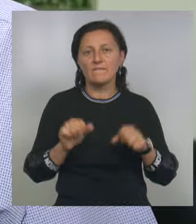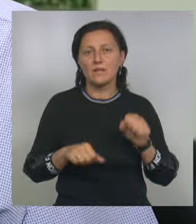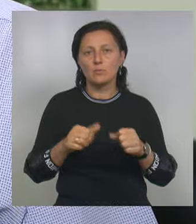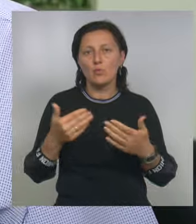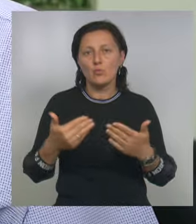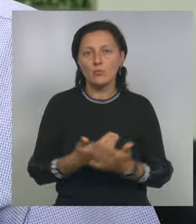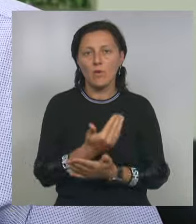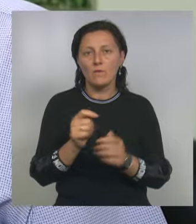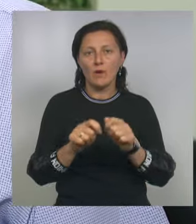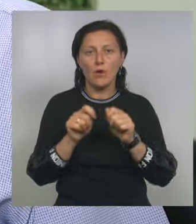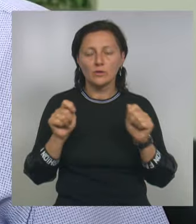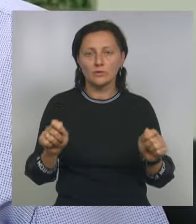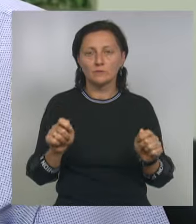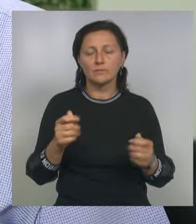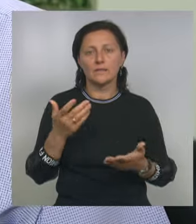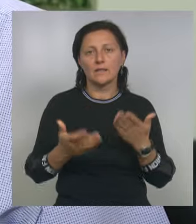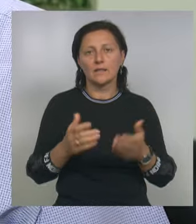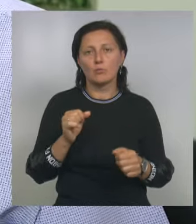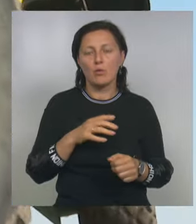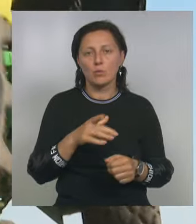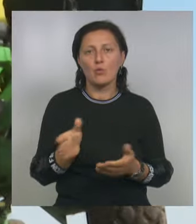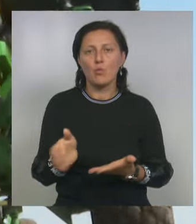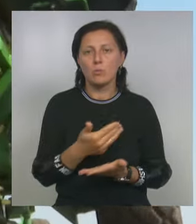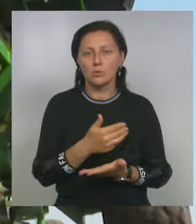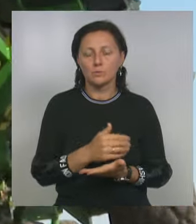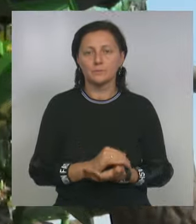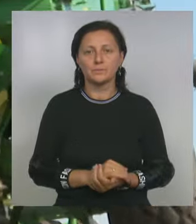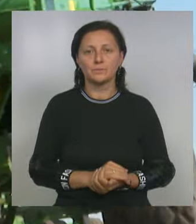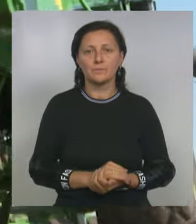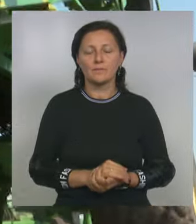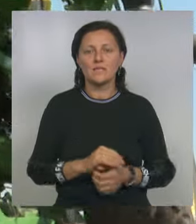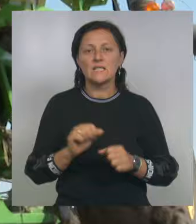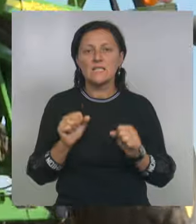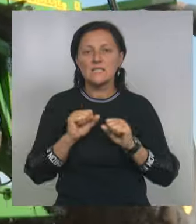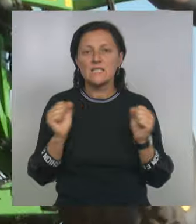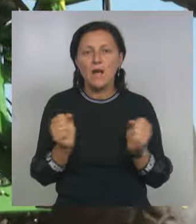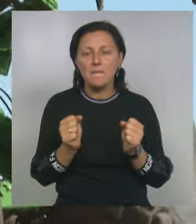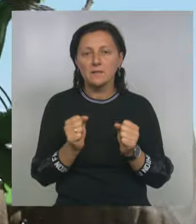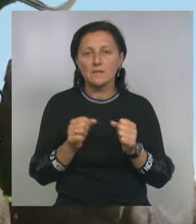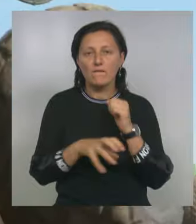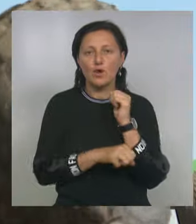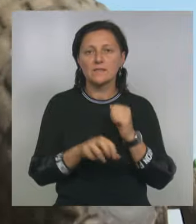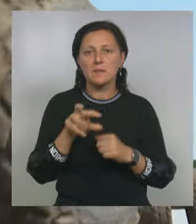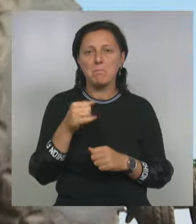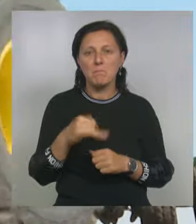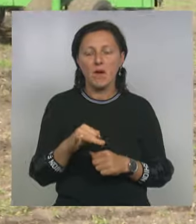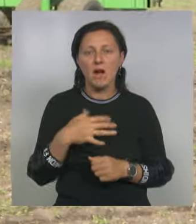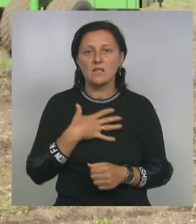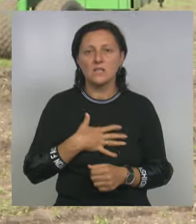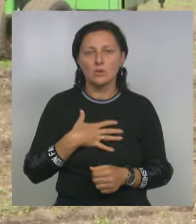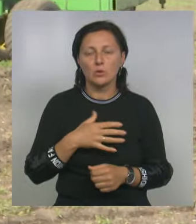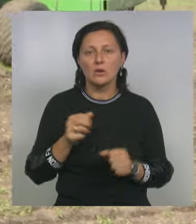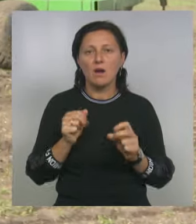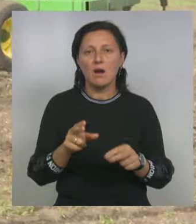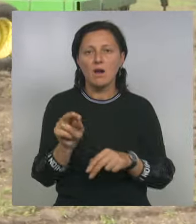возобновят свою вегетацию, либо их уничтожать. Заморозки в начале мая расстроили планы аграриев. Как скорректируют